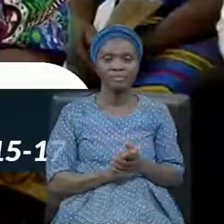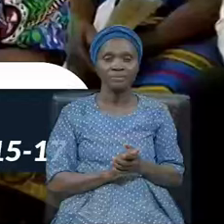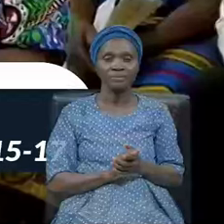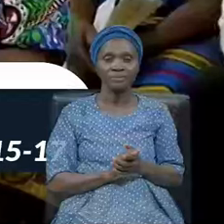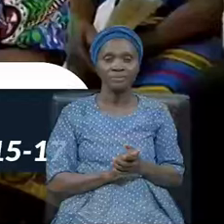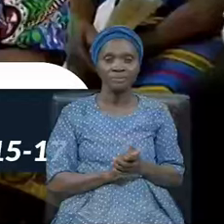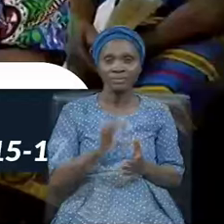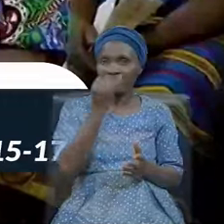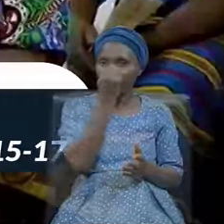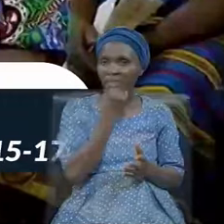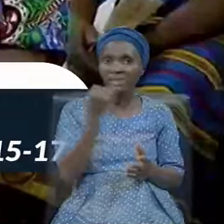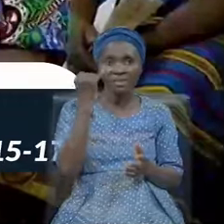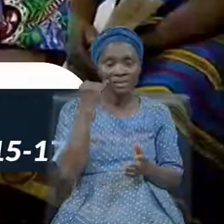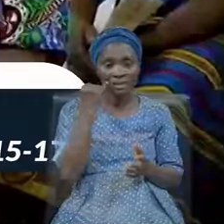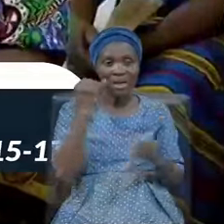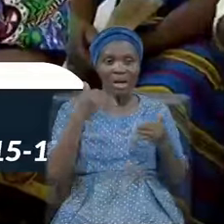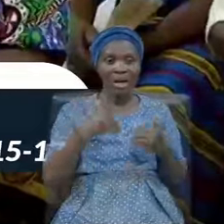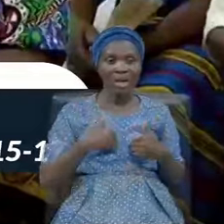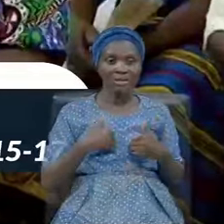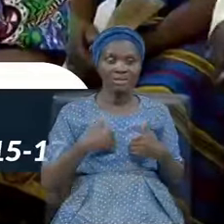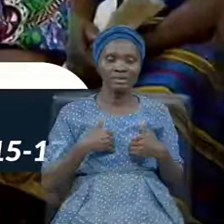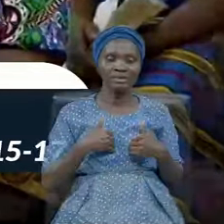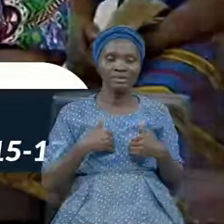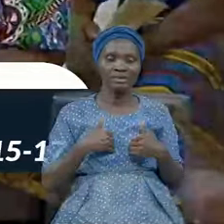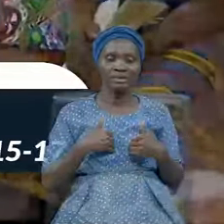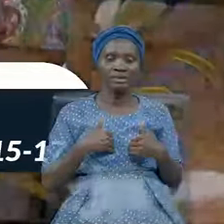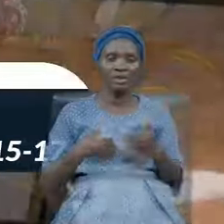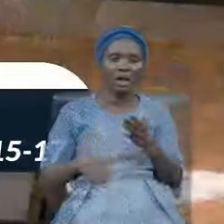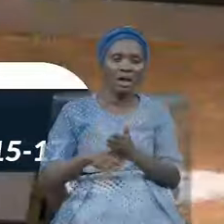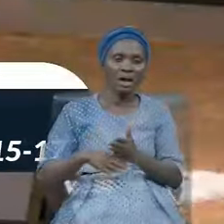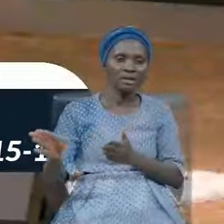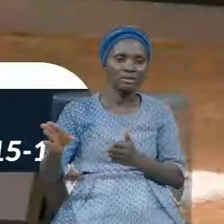verset 3. Israël a rejeté le bien,